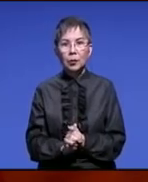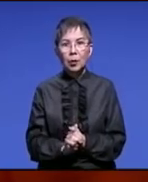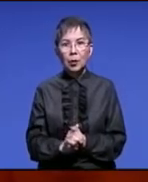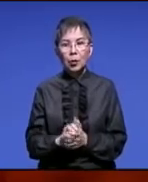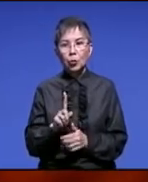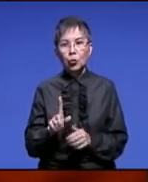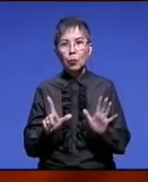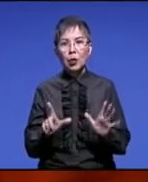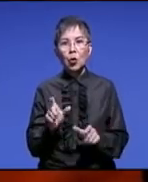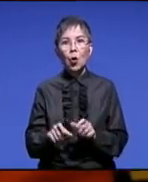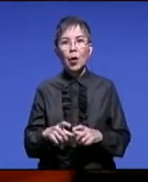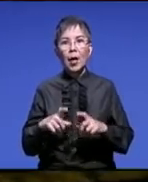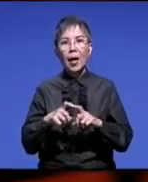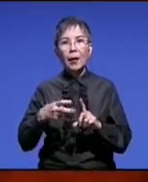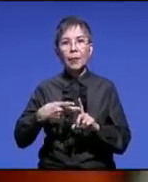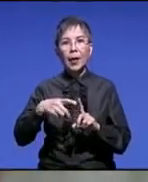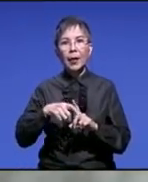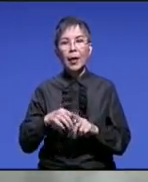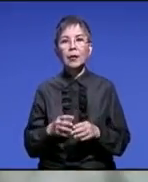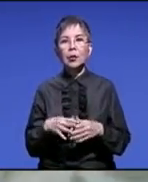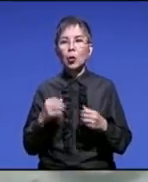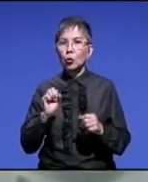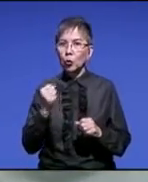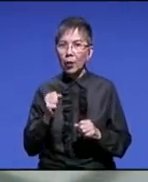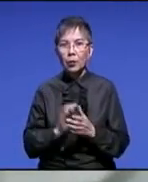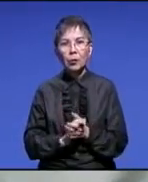orang ABK sempat menghambat upaya evakuasi.